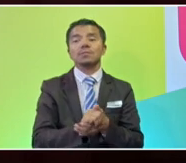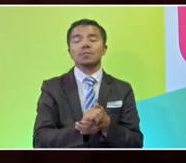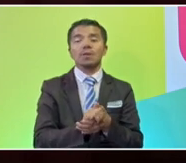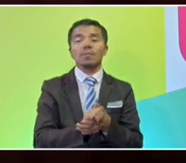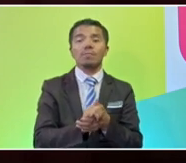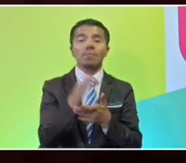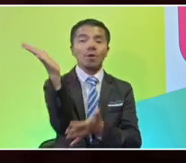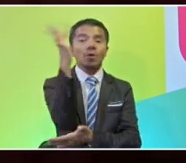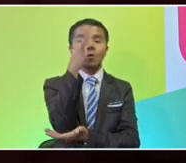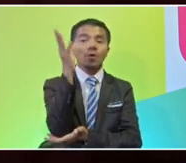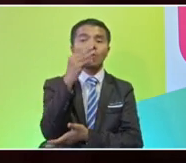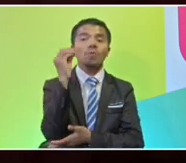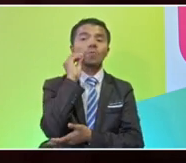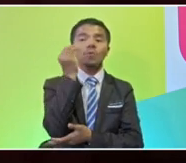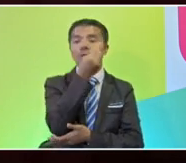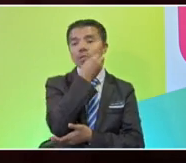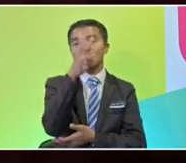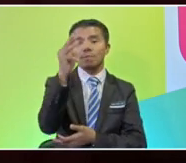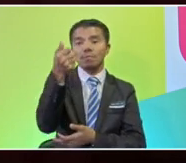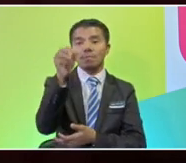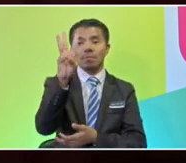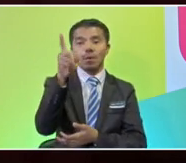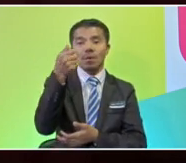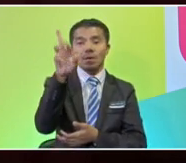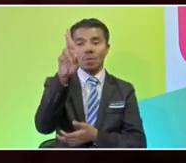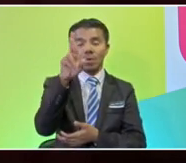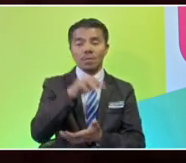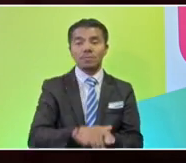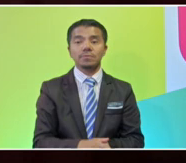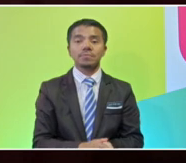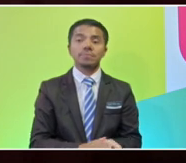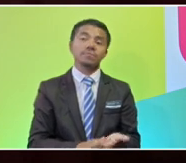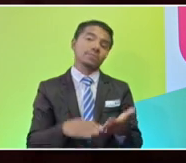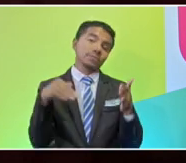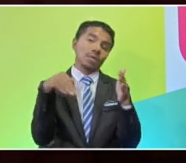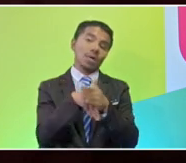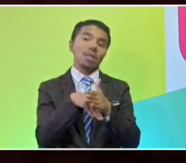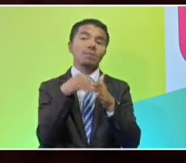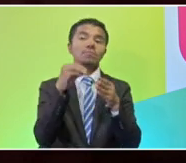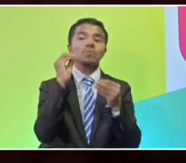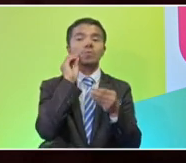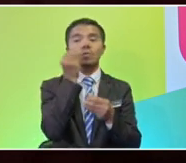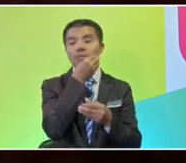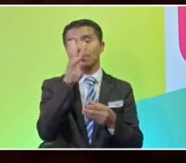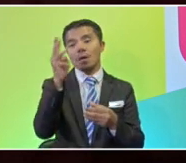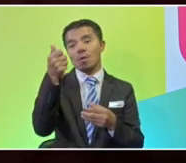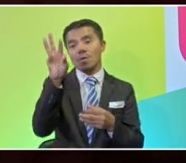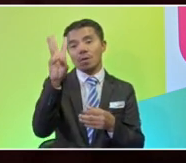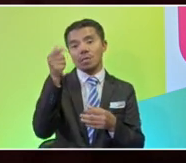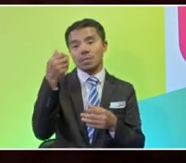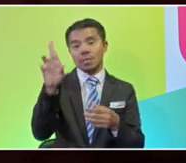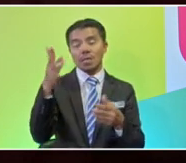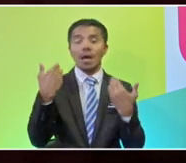bunga mawar dia menghasilkan bunga dan di dalam di dalam bunga mawar itu ada biji bunga